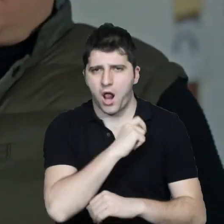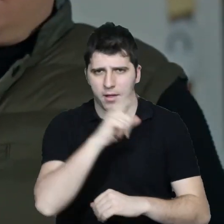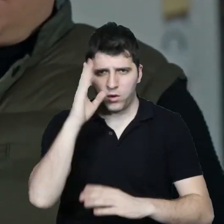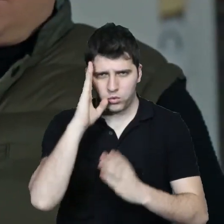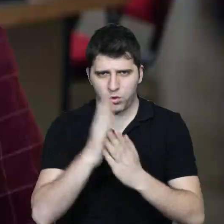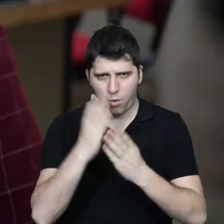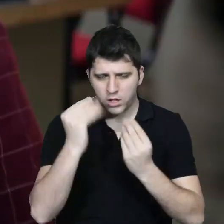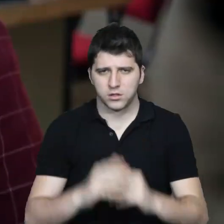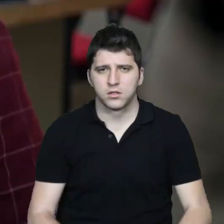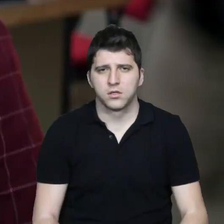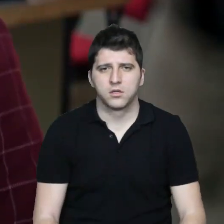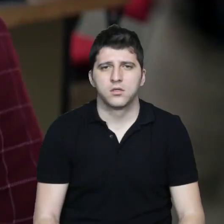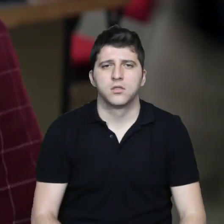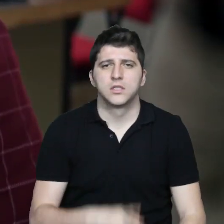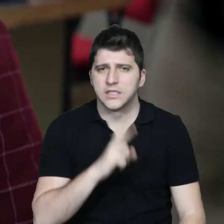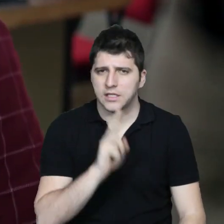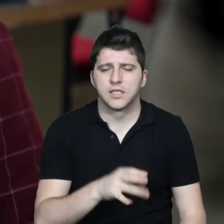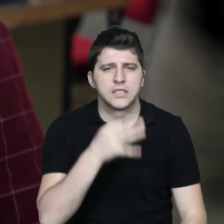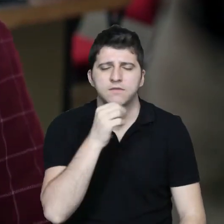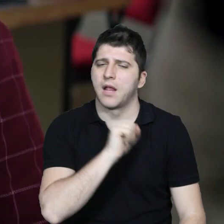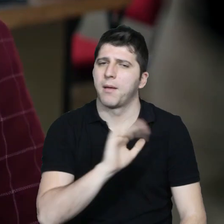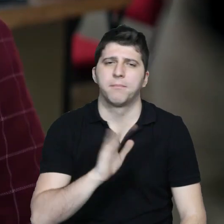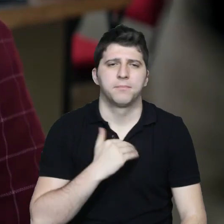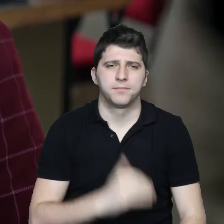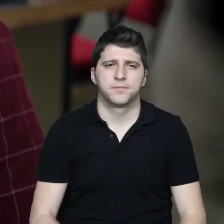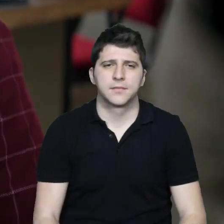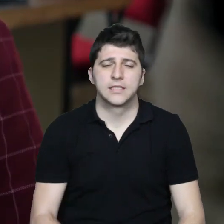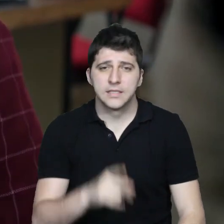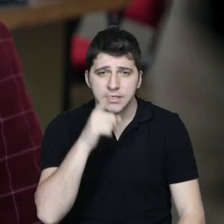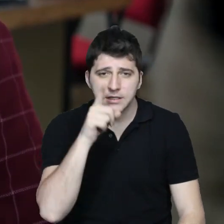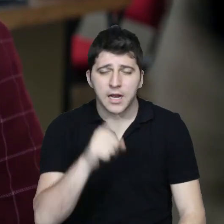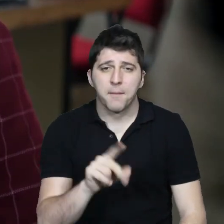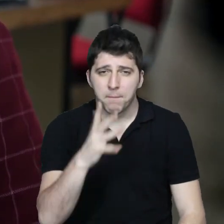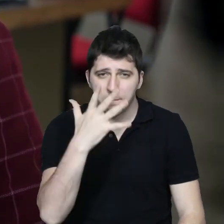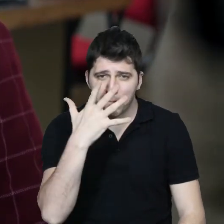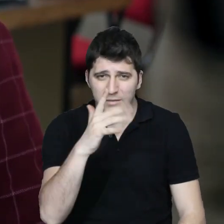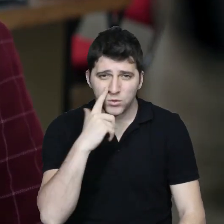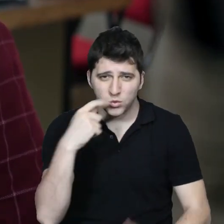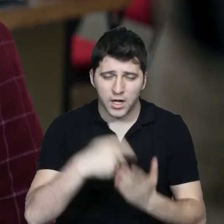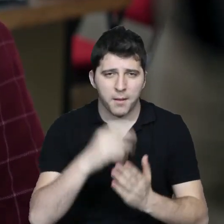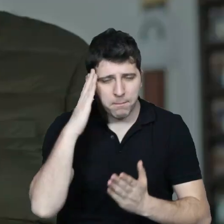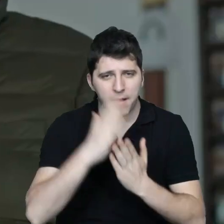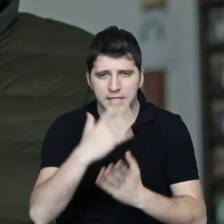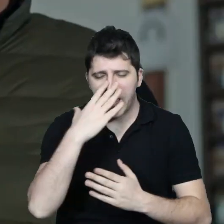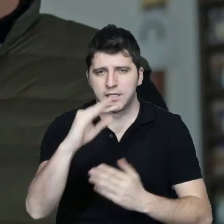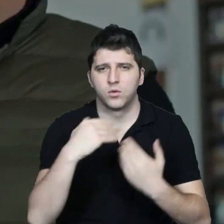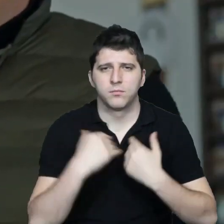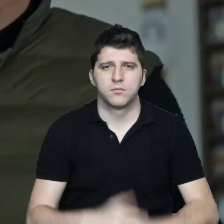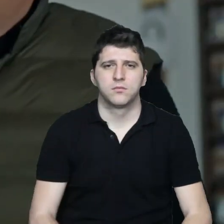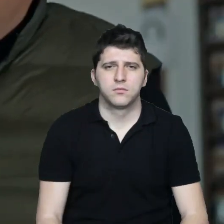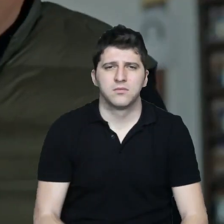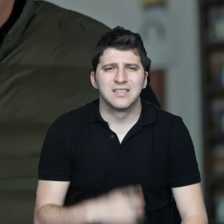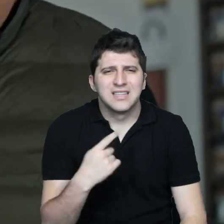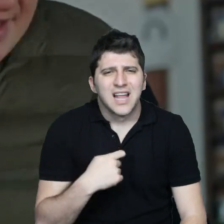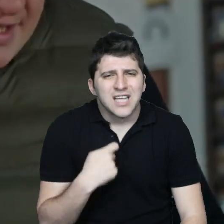topraklarına mı gömüleceksin? Kesinlikle buna izin vermem. Sana 5000 lira karşılığında mezar hediye ediyorum, hadi bakalım. Sen